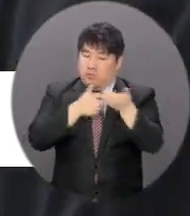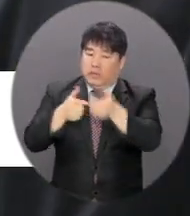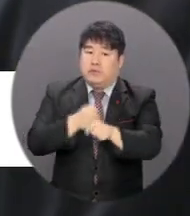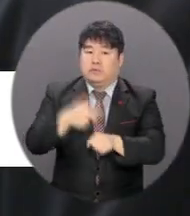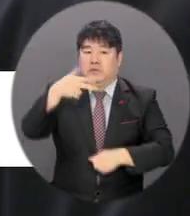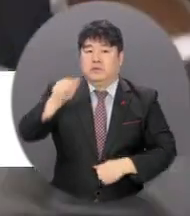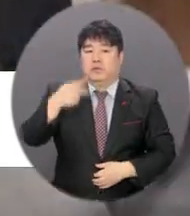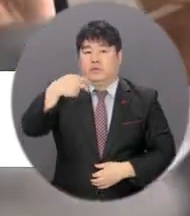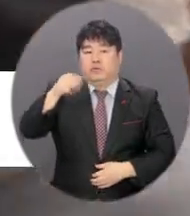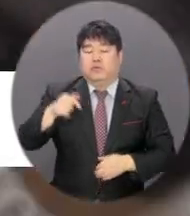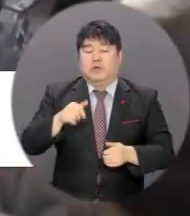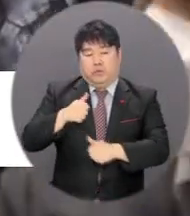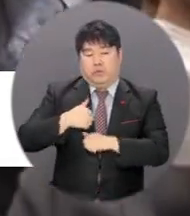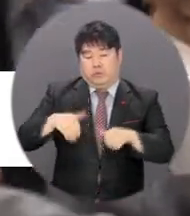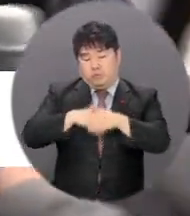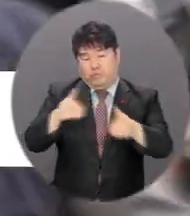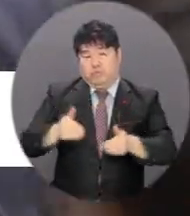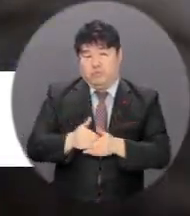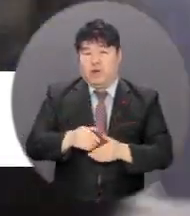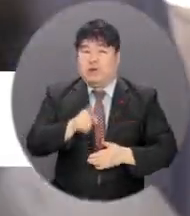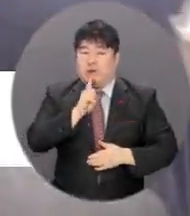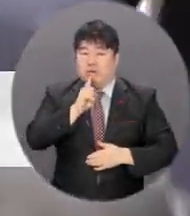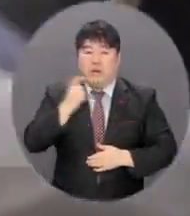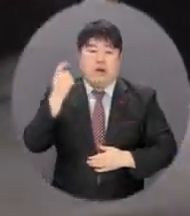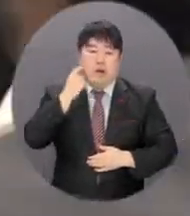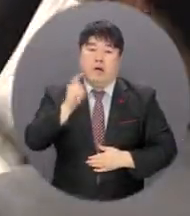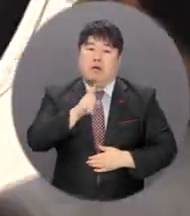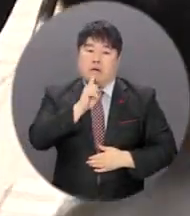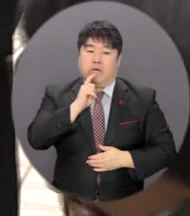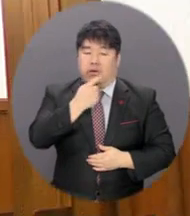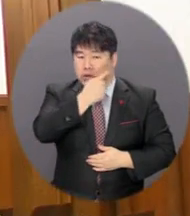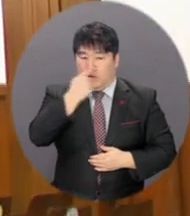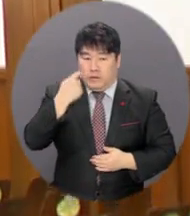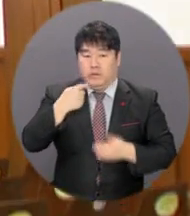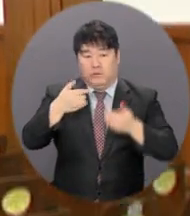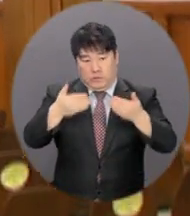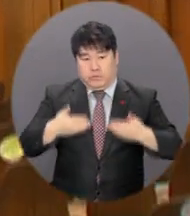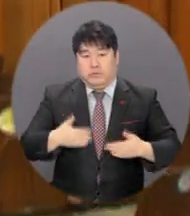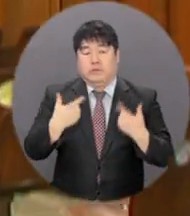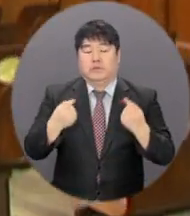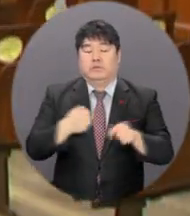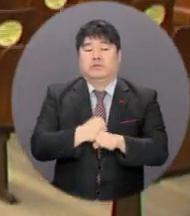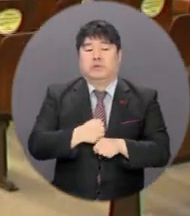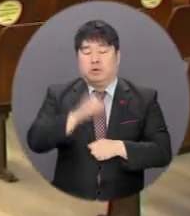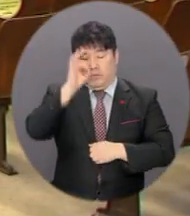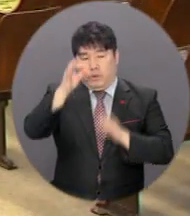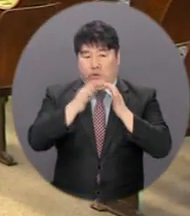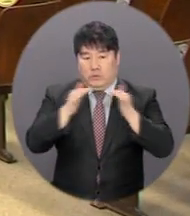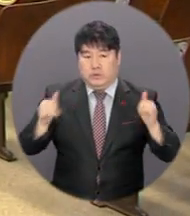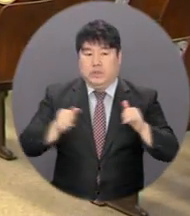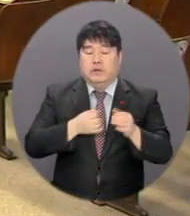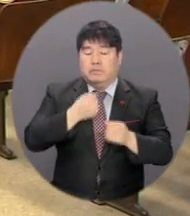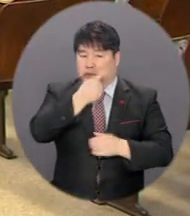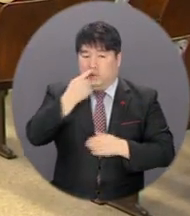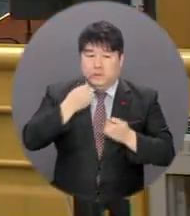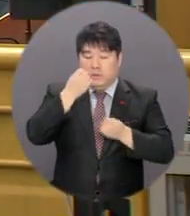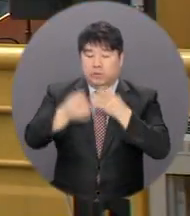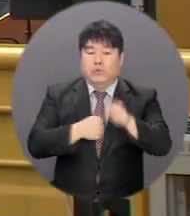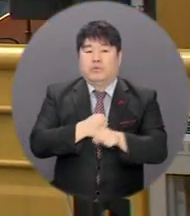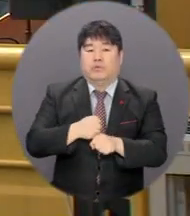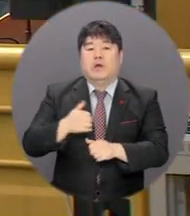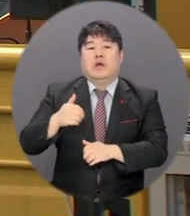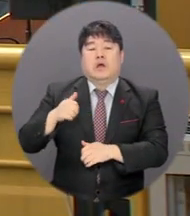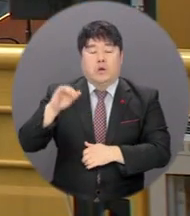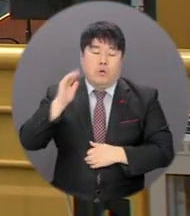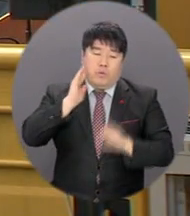논리가 거짓이었음을 확인시켜주는 판결이었습니다. 목격자들의 증언과 공중 활약을 제공했다는 군문서,